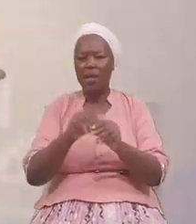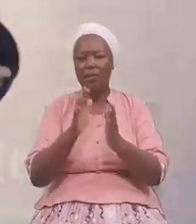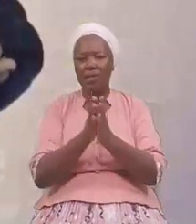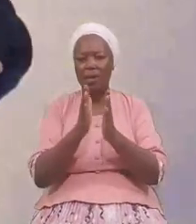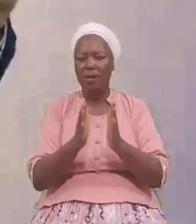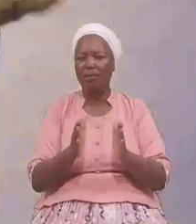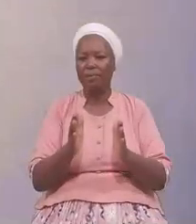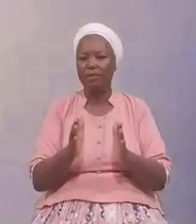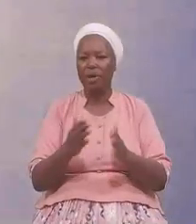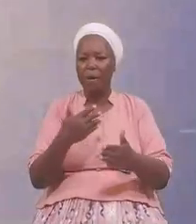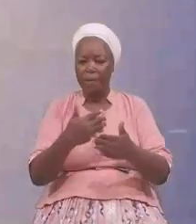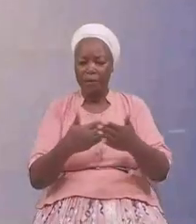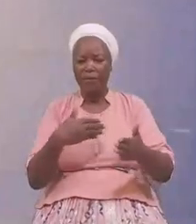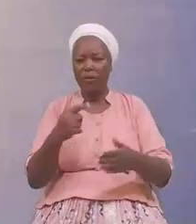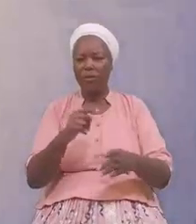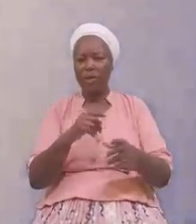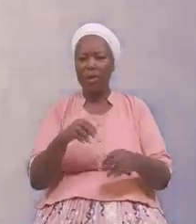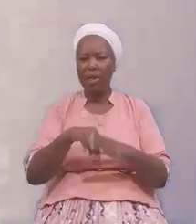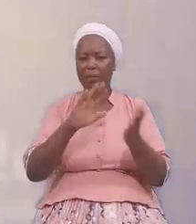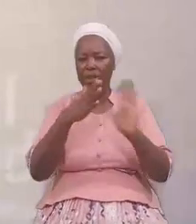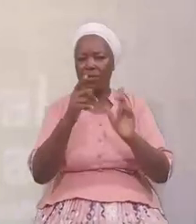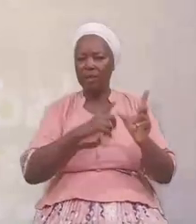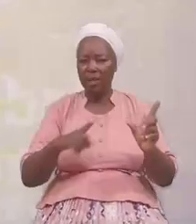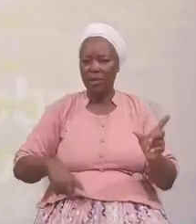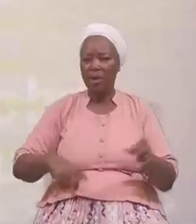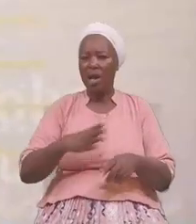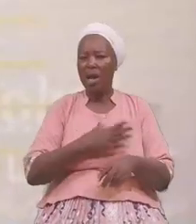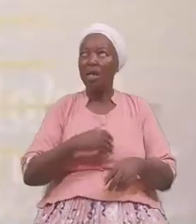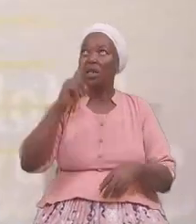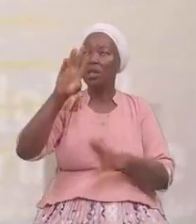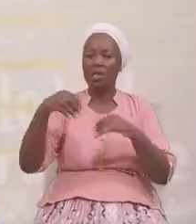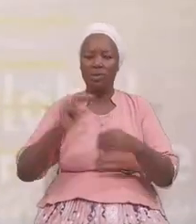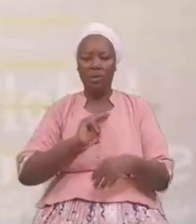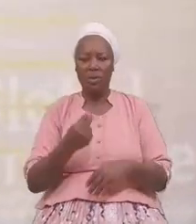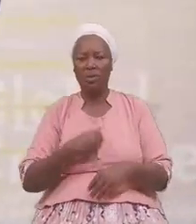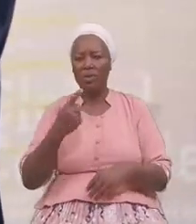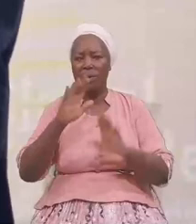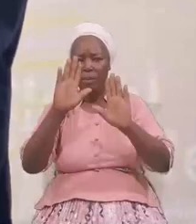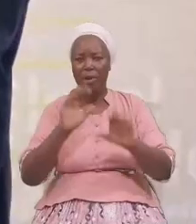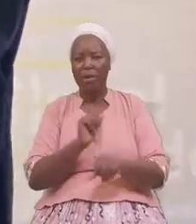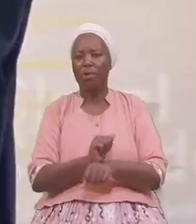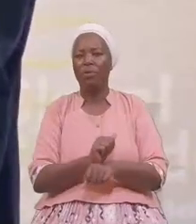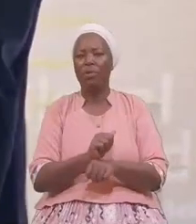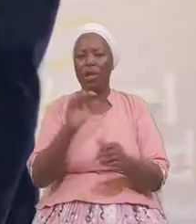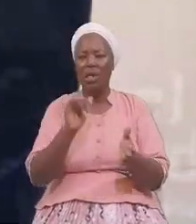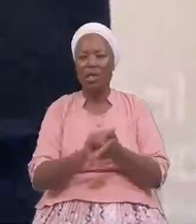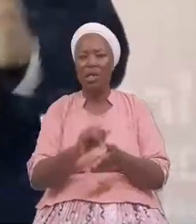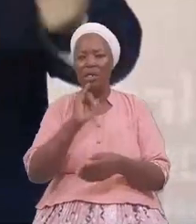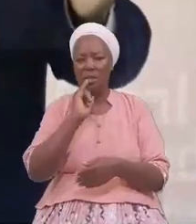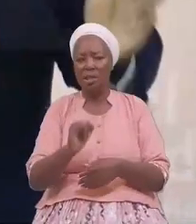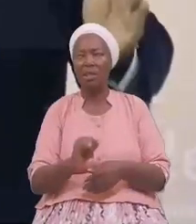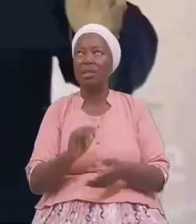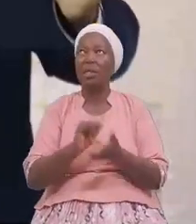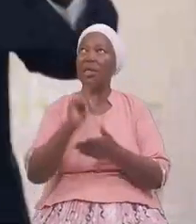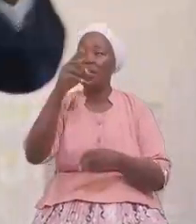devant le Seigneur et il nous donne le miracle qui est promis parce